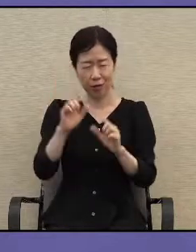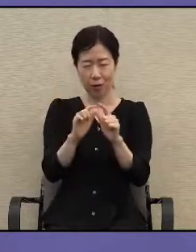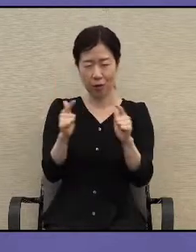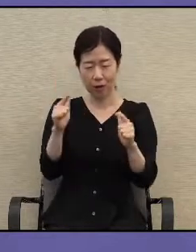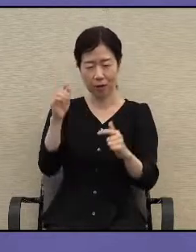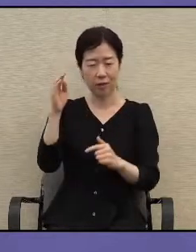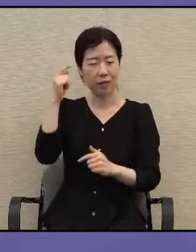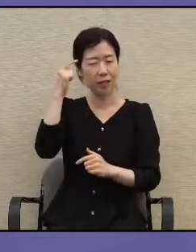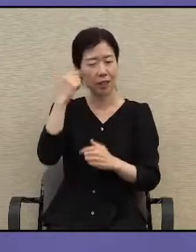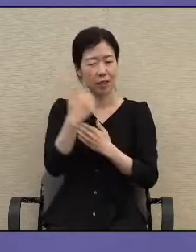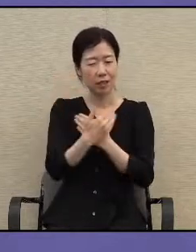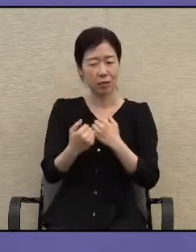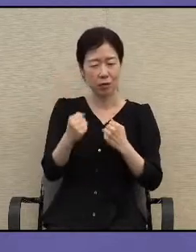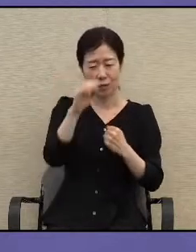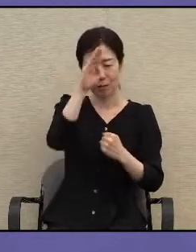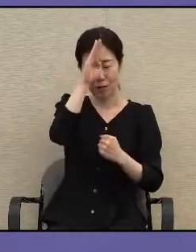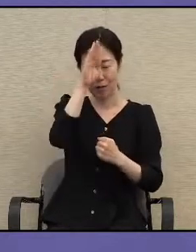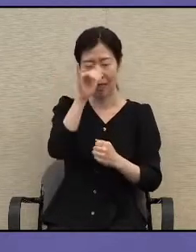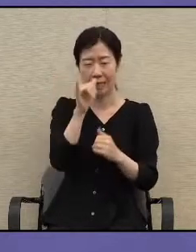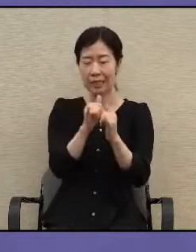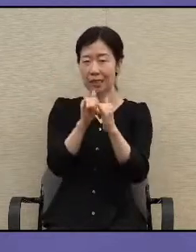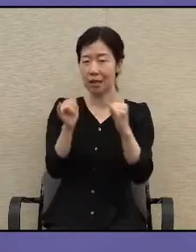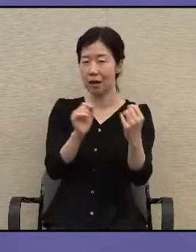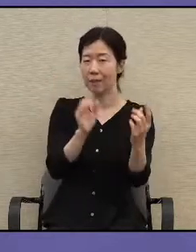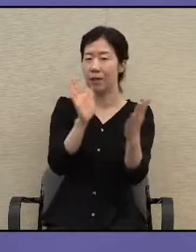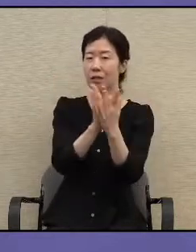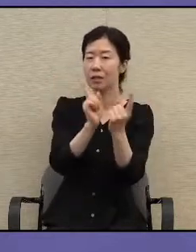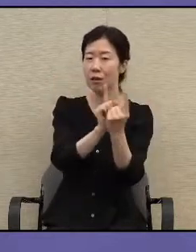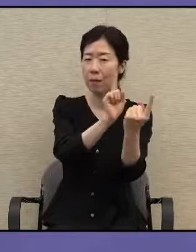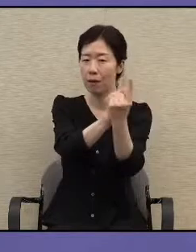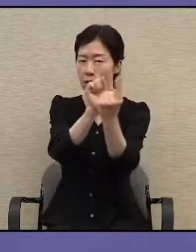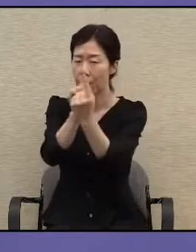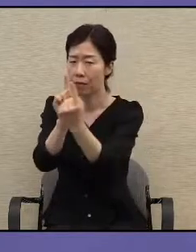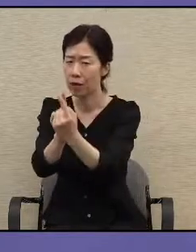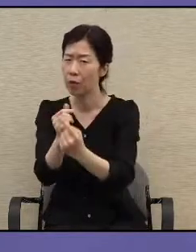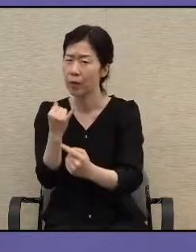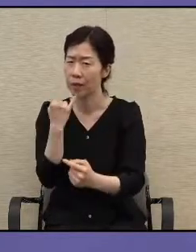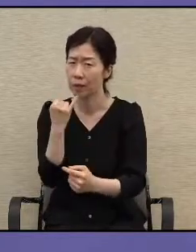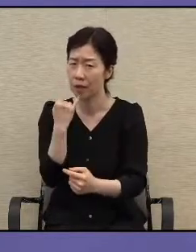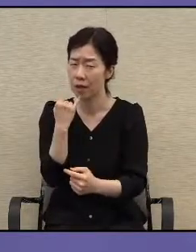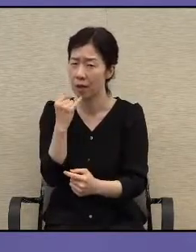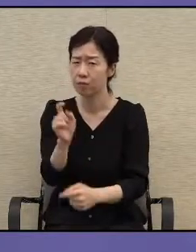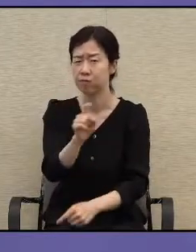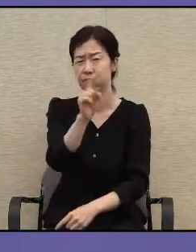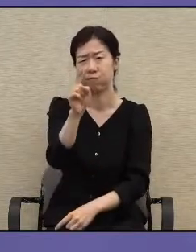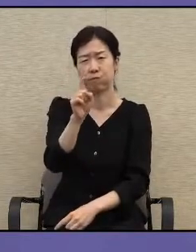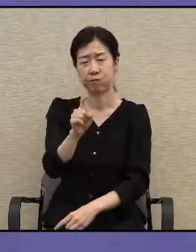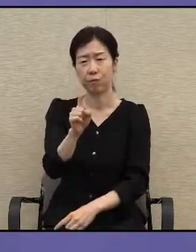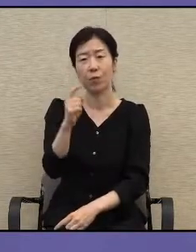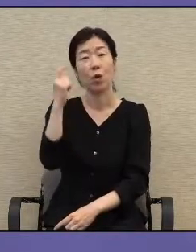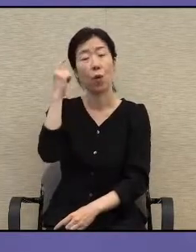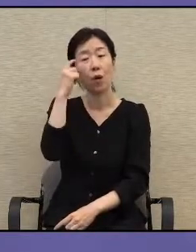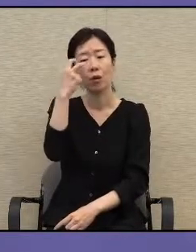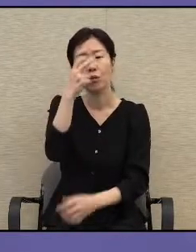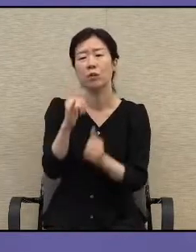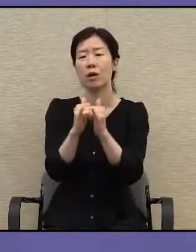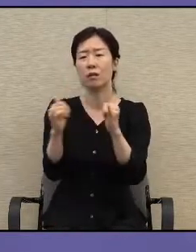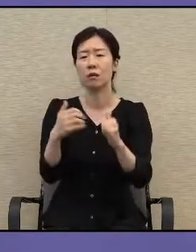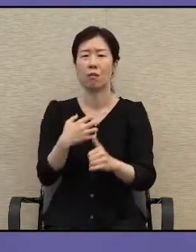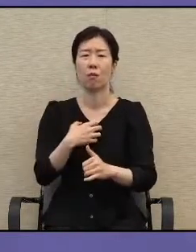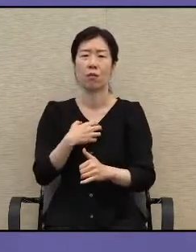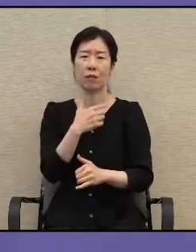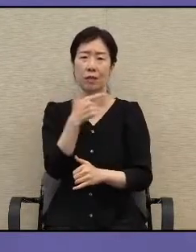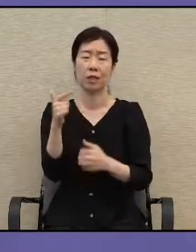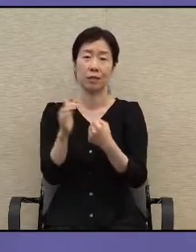있을 것인가. 그래서 이런 부분도 이제 좀 우리가 방법론을 생각해 봐야 될 때가 아닌가 이런 생각이 듭니다. 저희